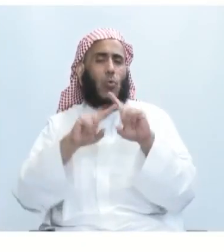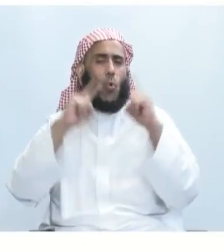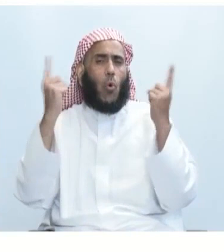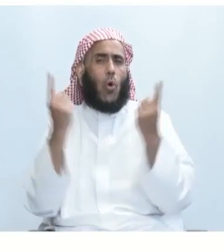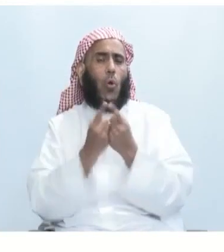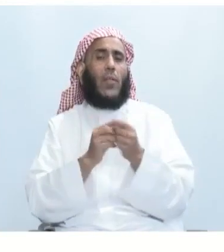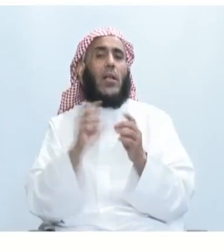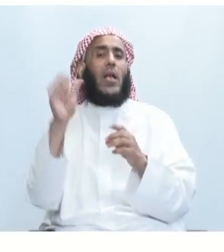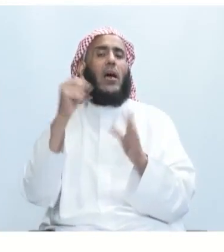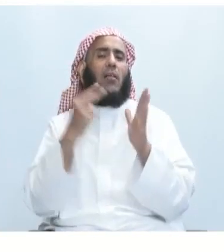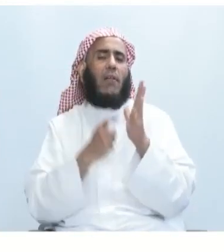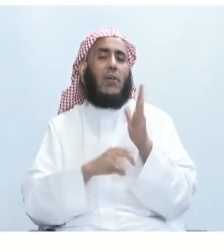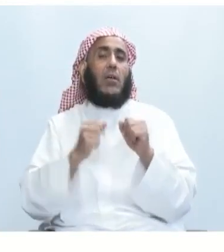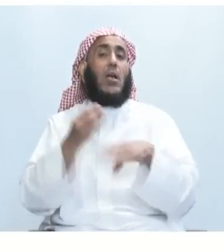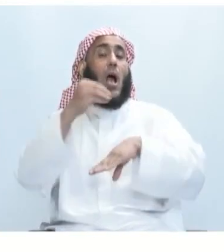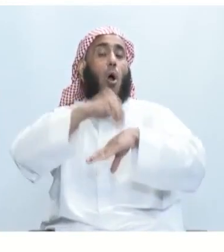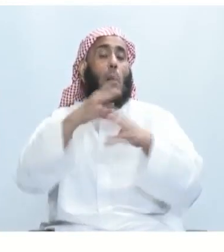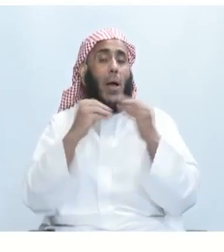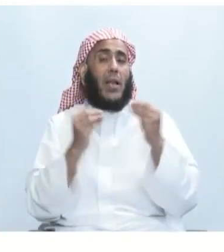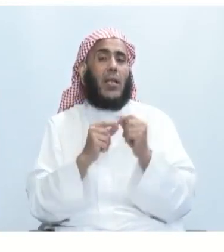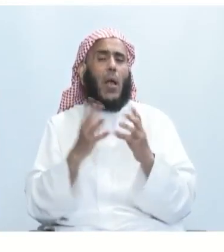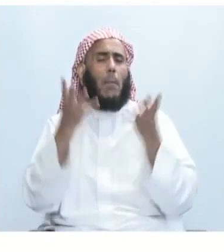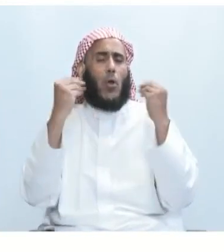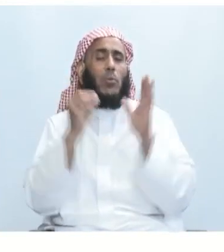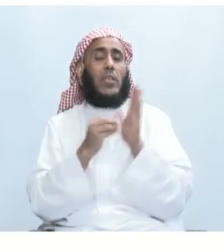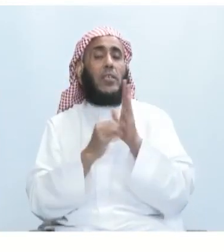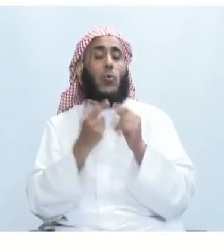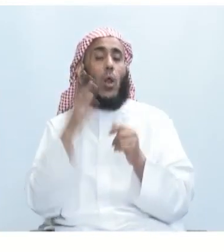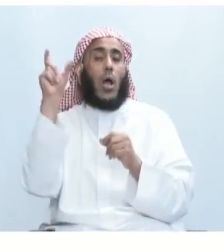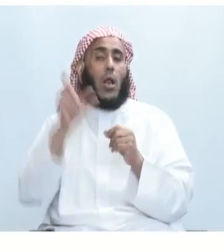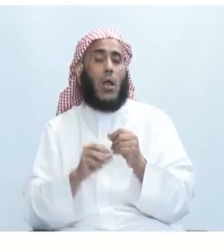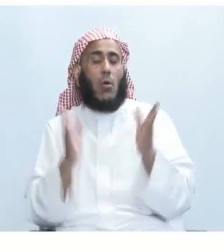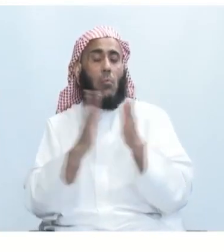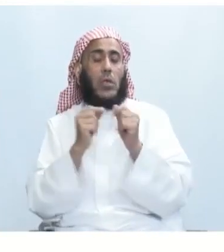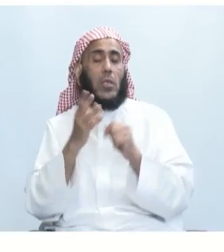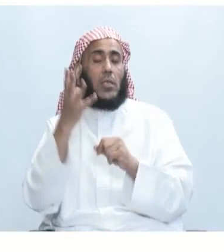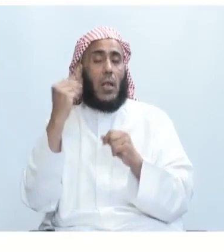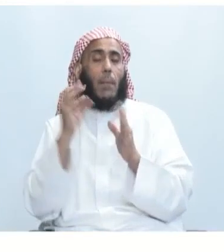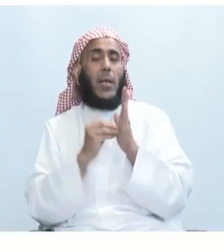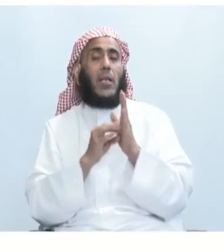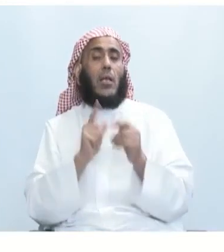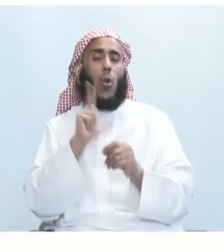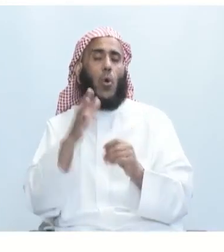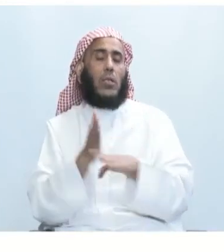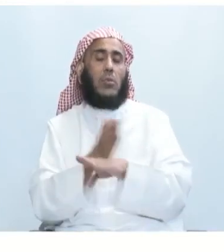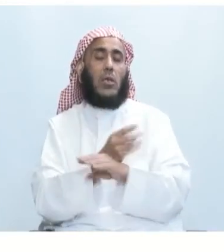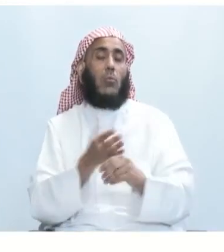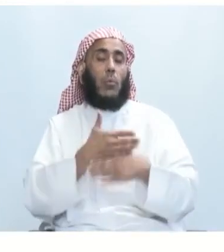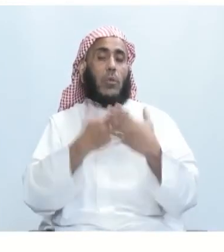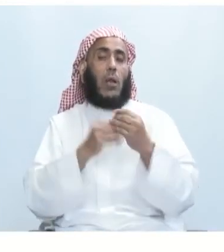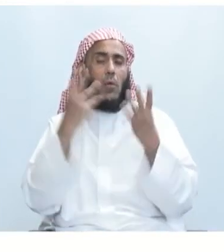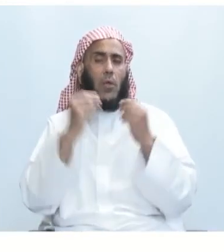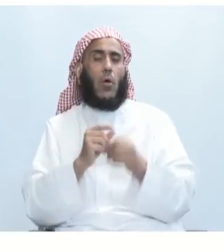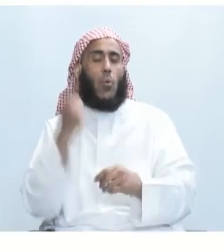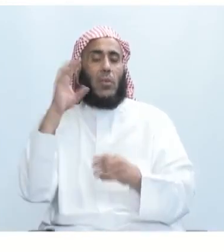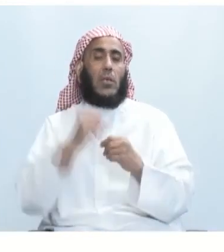اعراف الكتابيه اذا حوامل معنى هي معلومات النص ومعلومات القارئ ومحددات المعنى هي لغه المجال والبنيه المعرفيه والمنطقيه